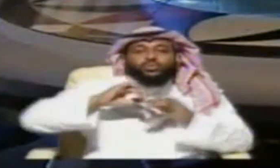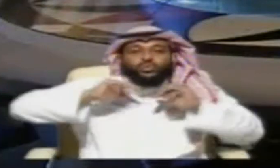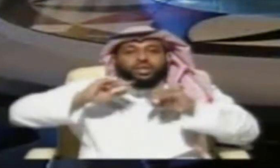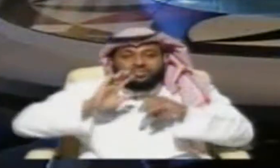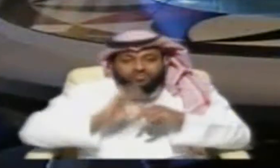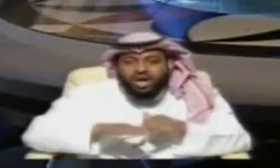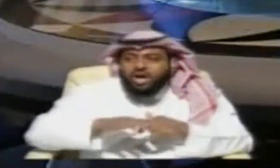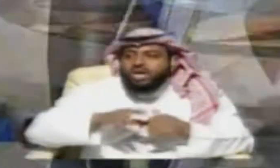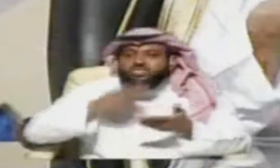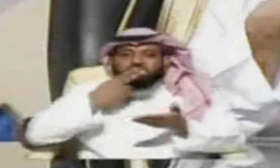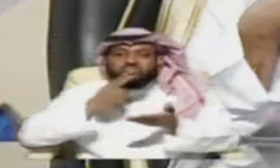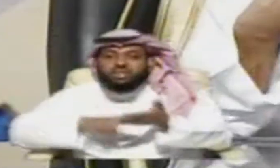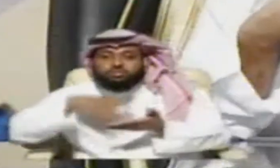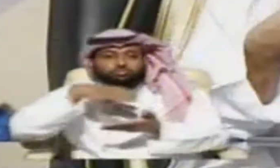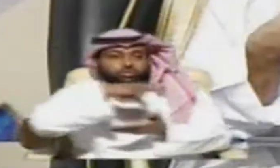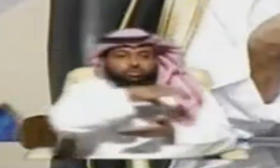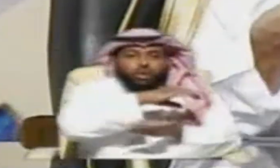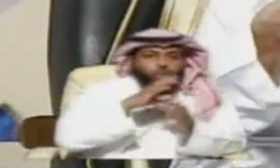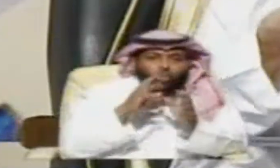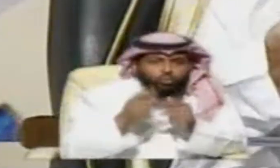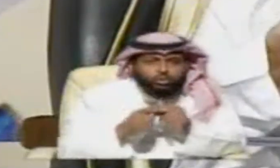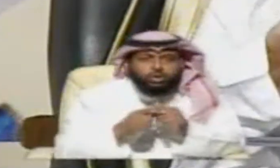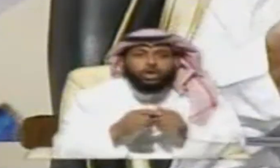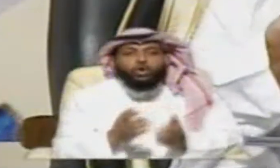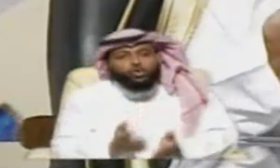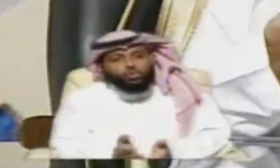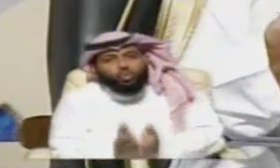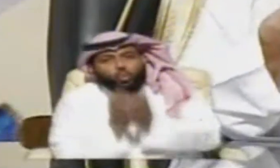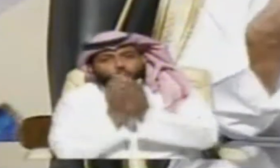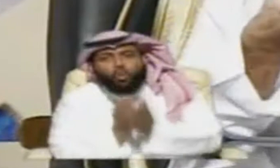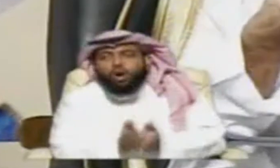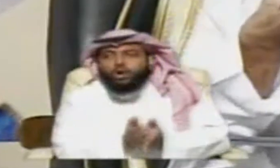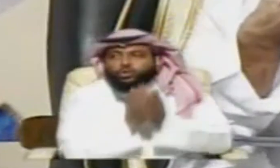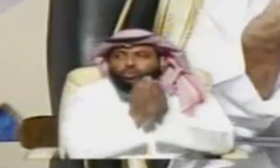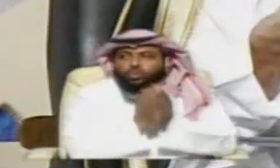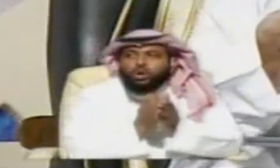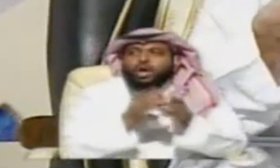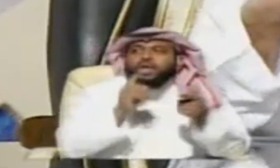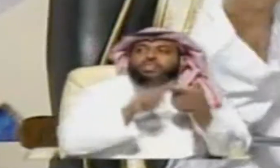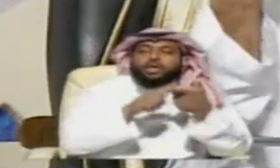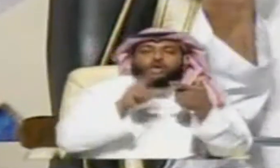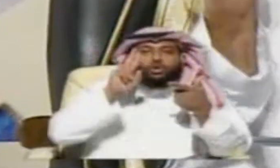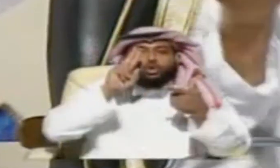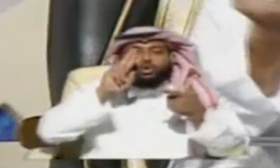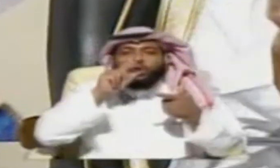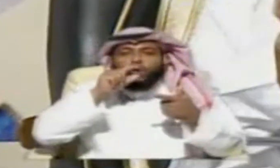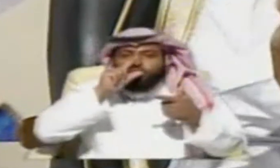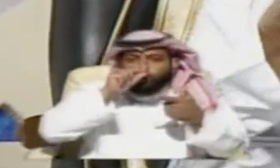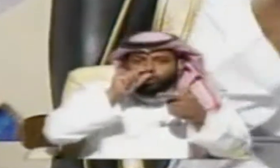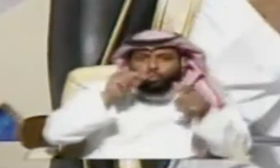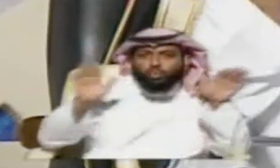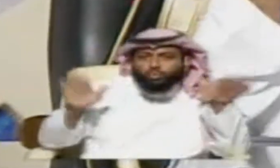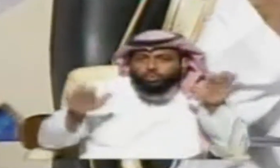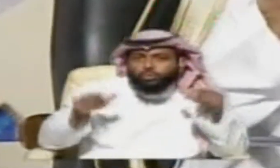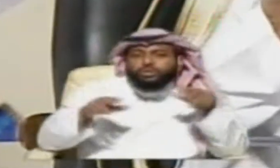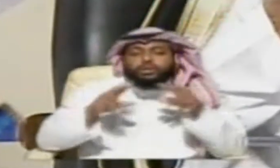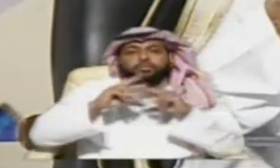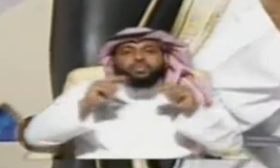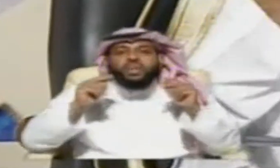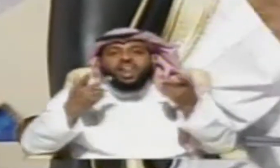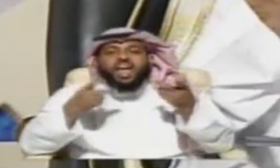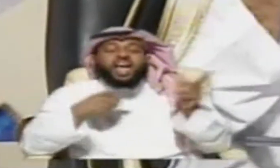اليوتيوب وغيرها، الحديث عما يجري للمسلمين مجازر ضدهم، هذا لا شك أنه يعني نوع من الجهاد